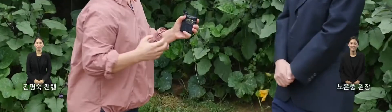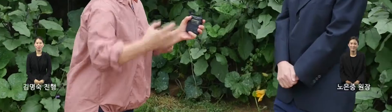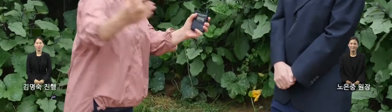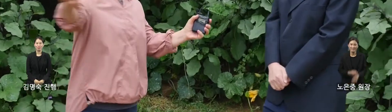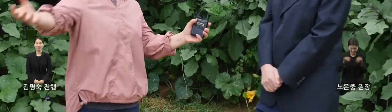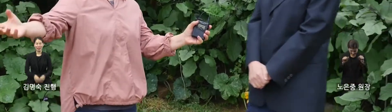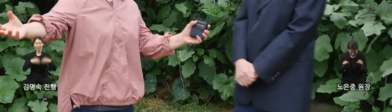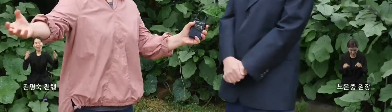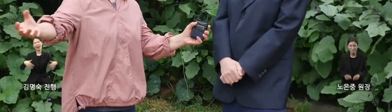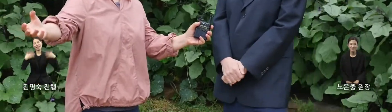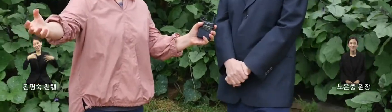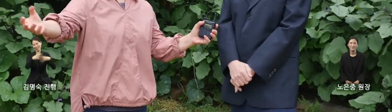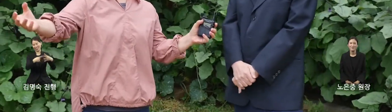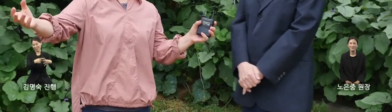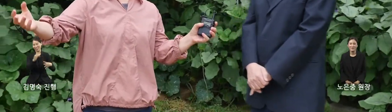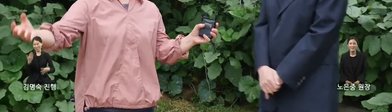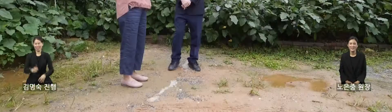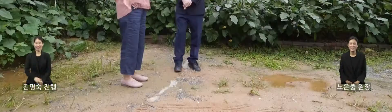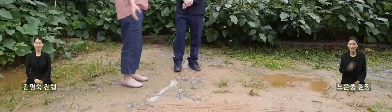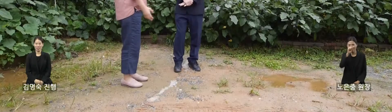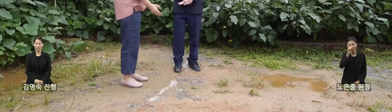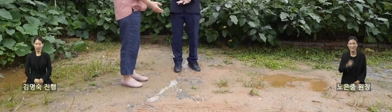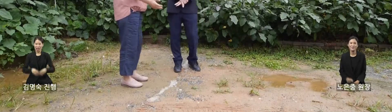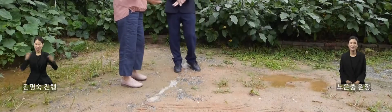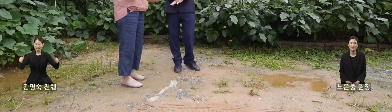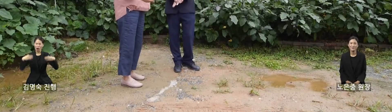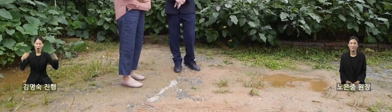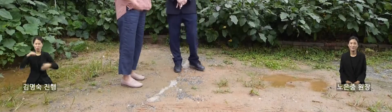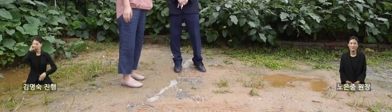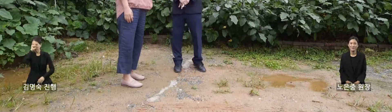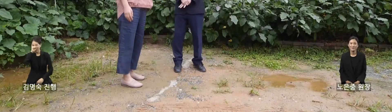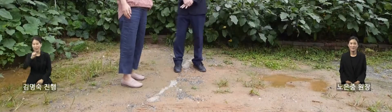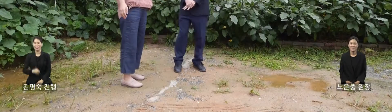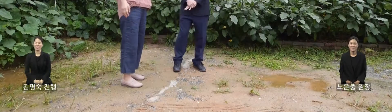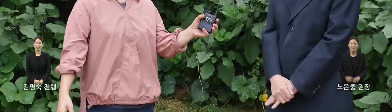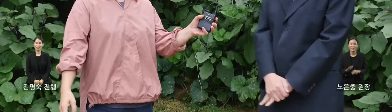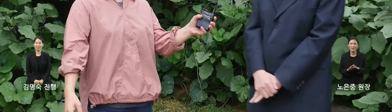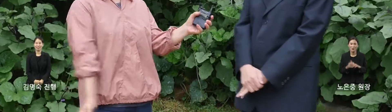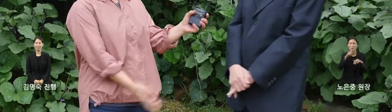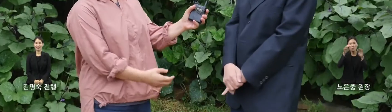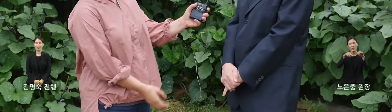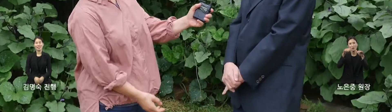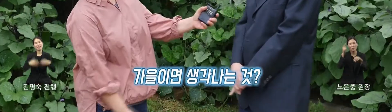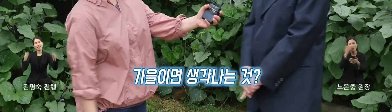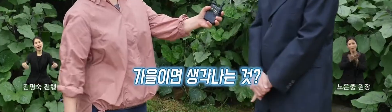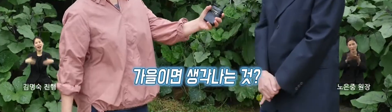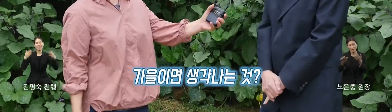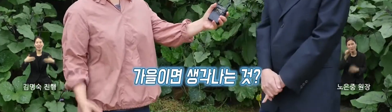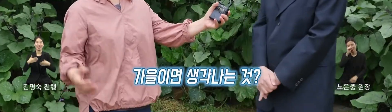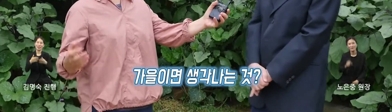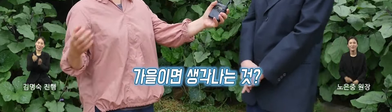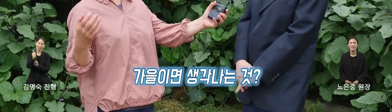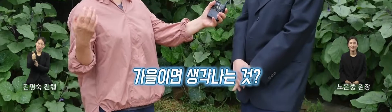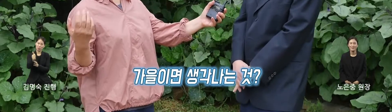안녕하세요. 가을입니다. 아, 좋네요. 아, 가을은 너무 좋잖아요. 예, 비 온지라 더 좋은 것 같은데요. 예. 이 가을에 우리